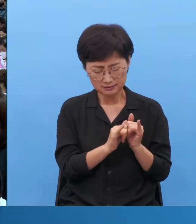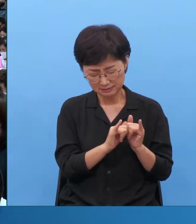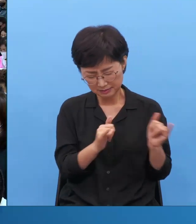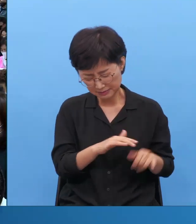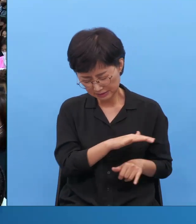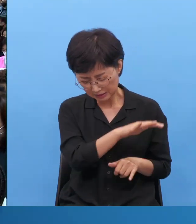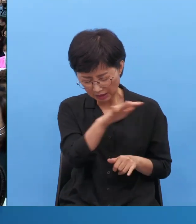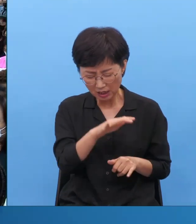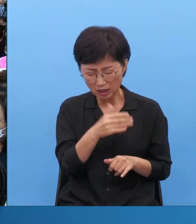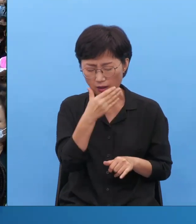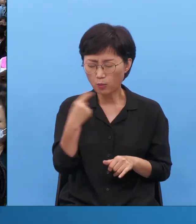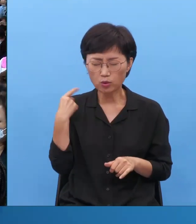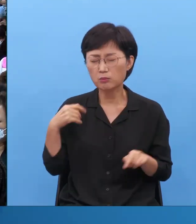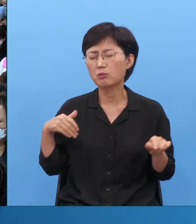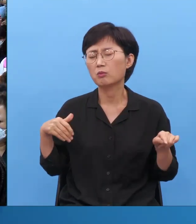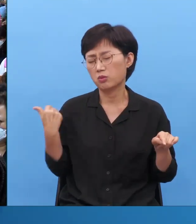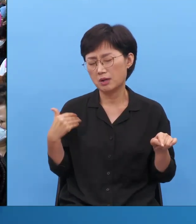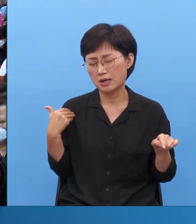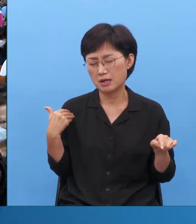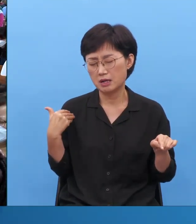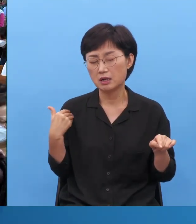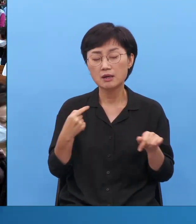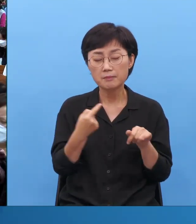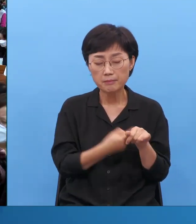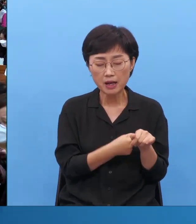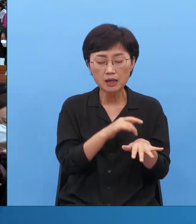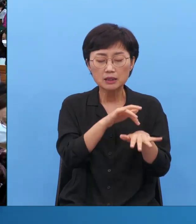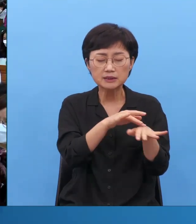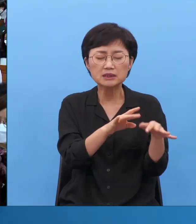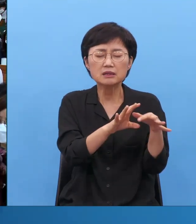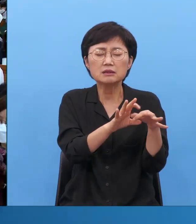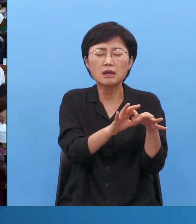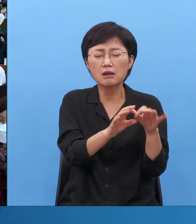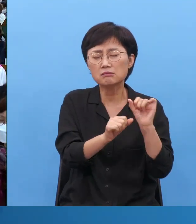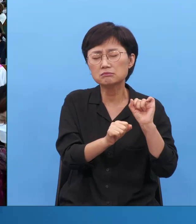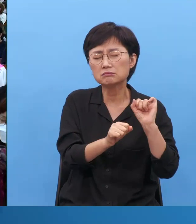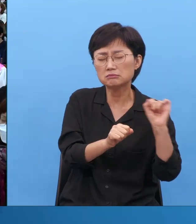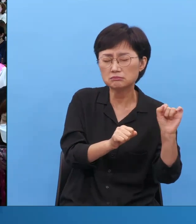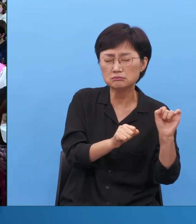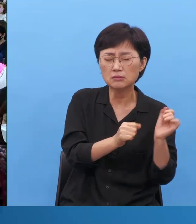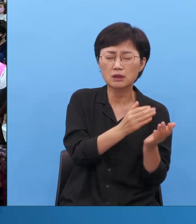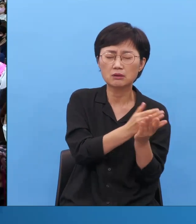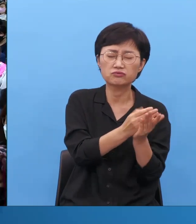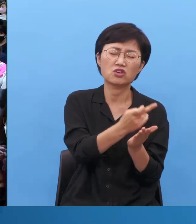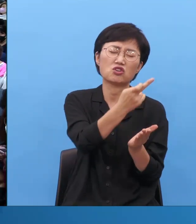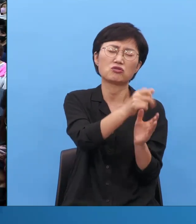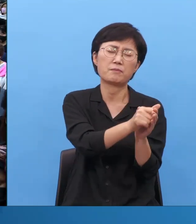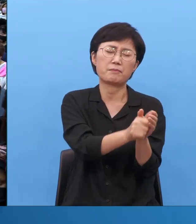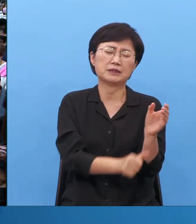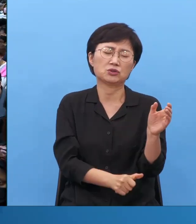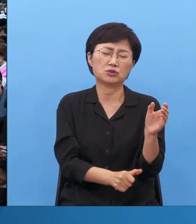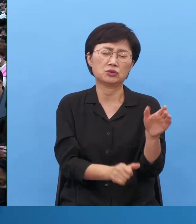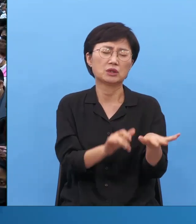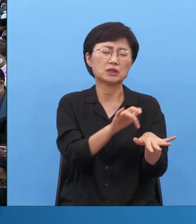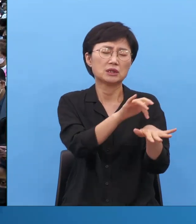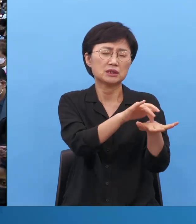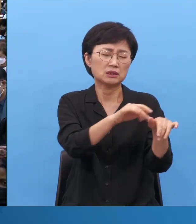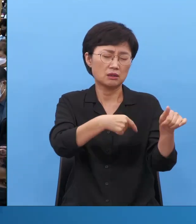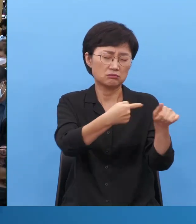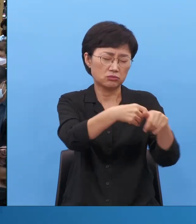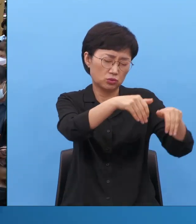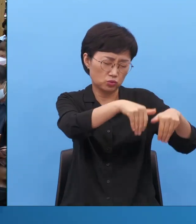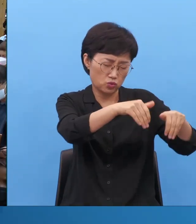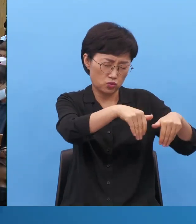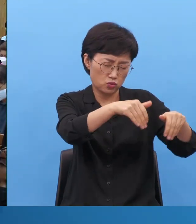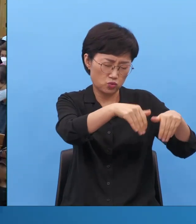듣지 못해 사단이 만든 12가지 문제와 흑암 문화 속에서 사단의 종노릇하여 멸망 가운데 죽어가며